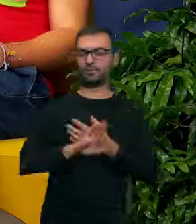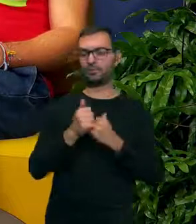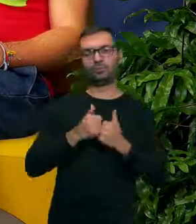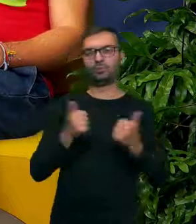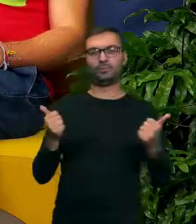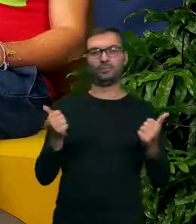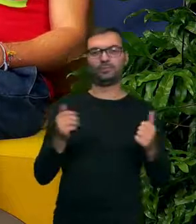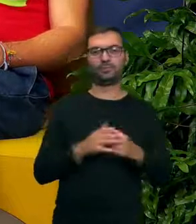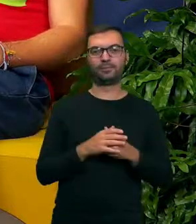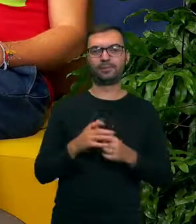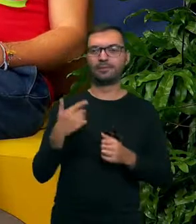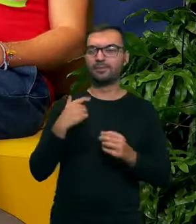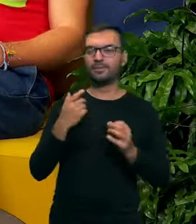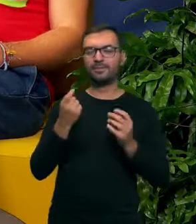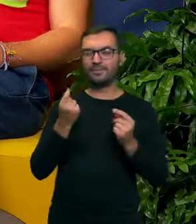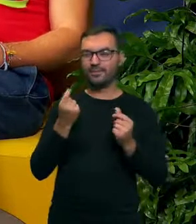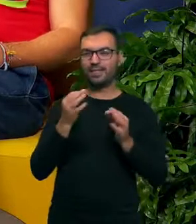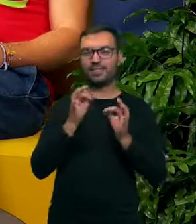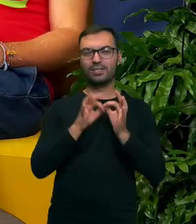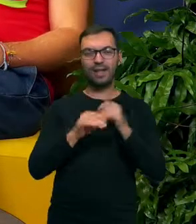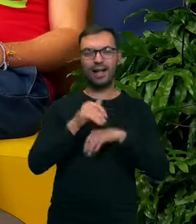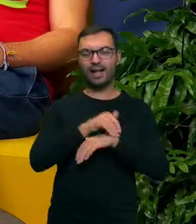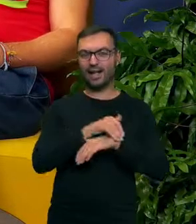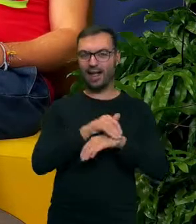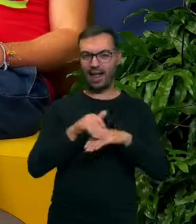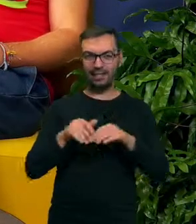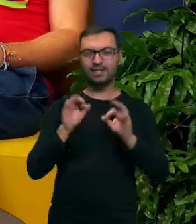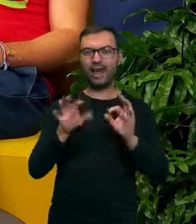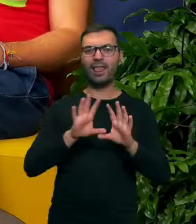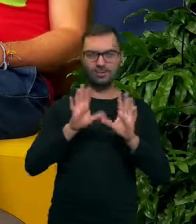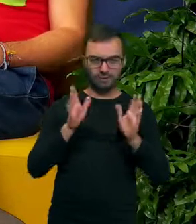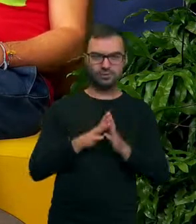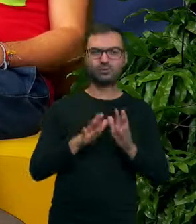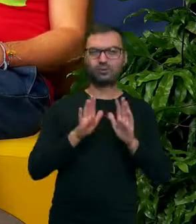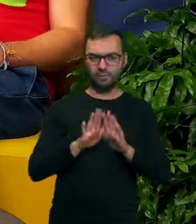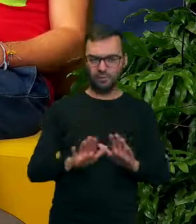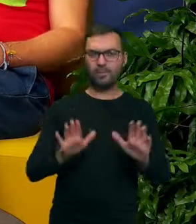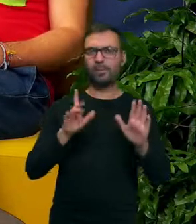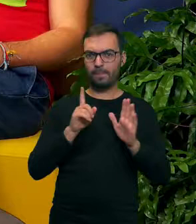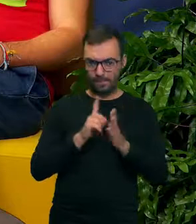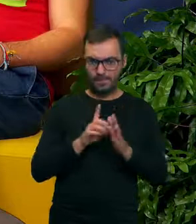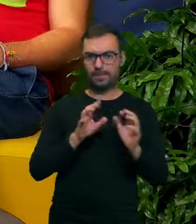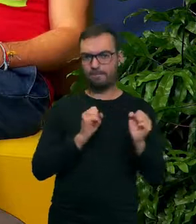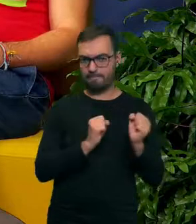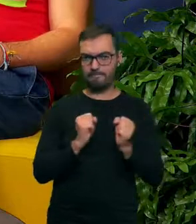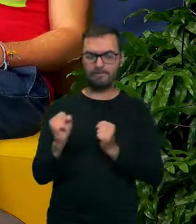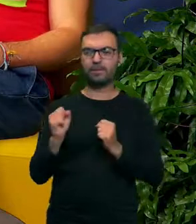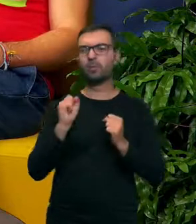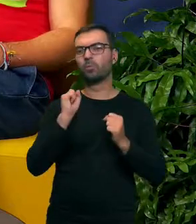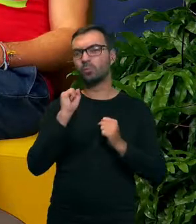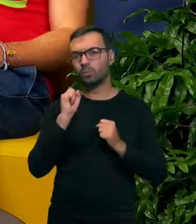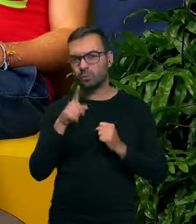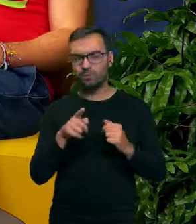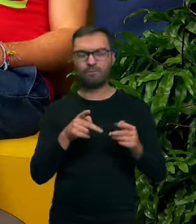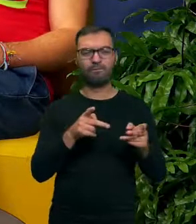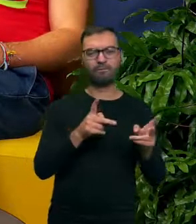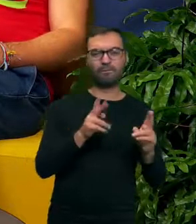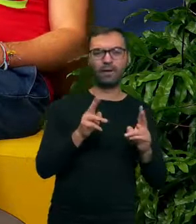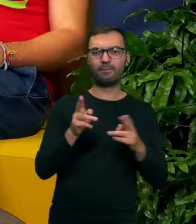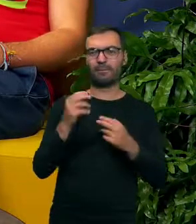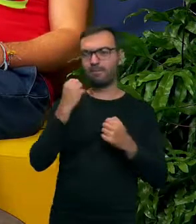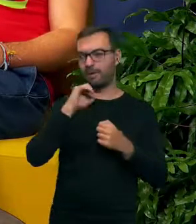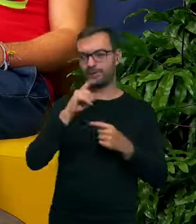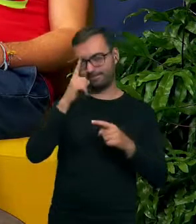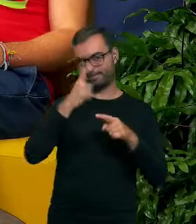no byliśmy tak na takiej cienkiej granicy, ale jakby wszystko w ryzach i są oczywiście takie momenty